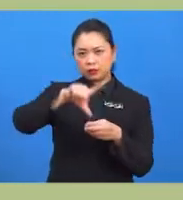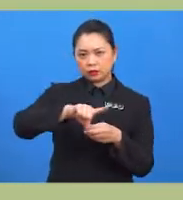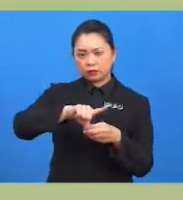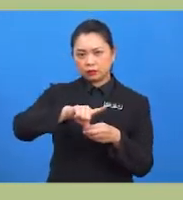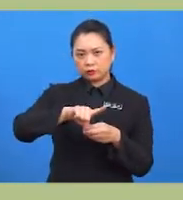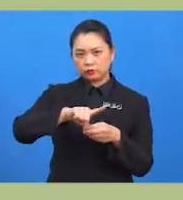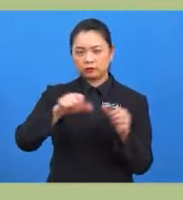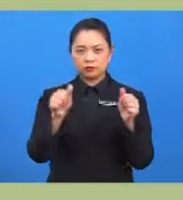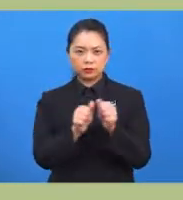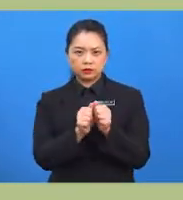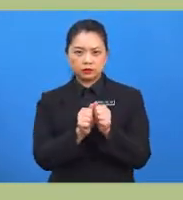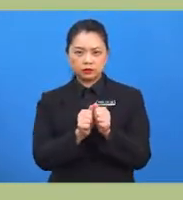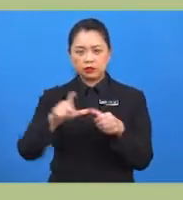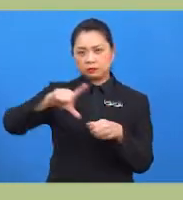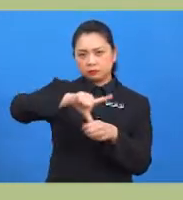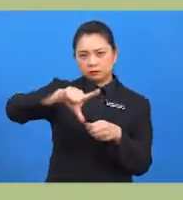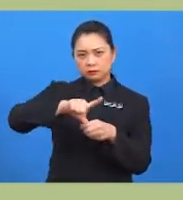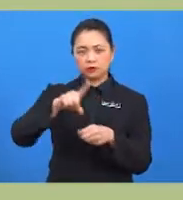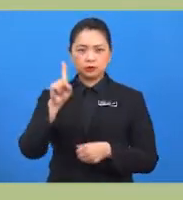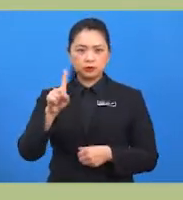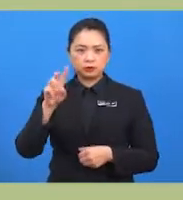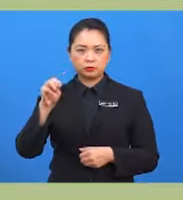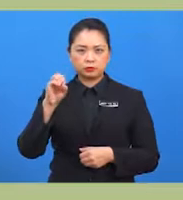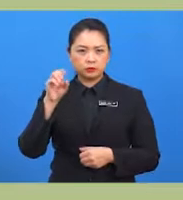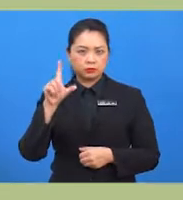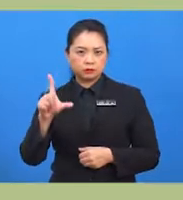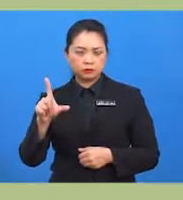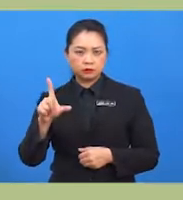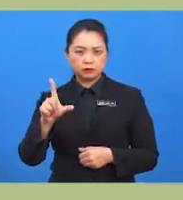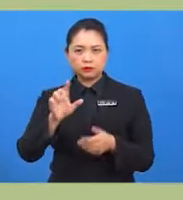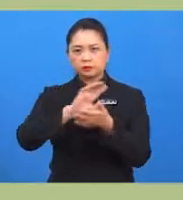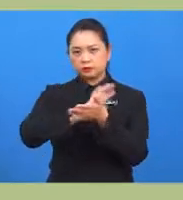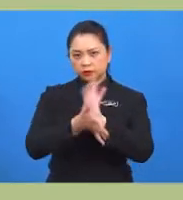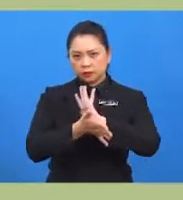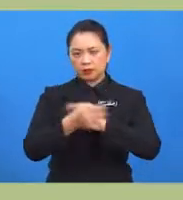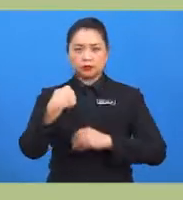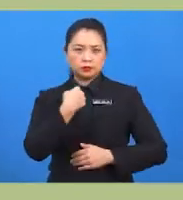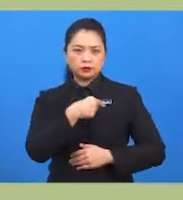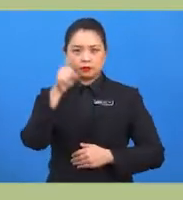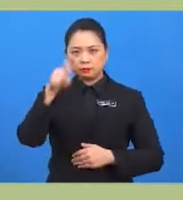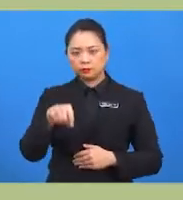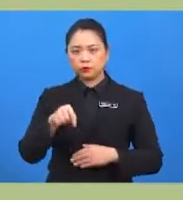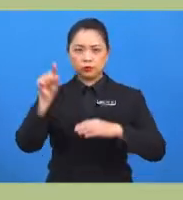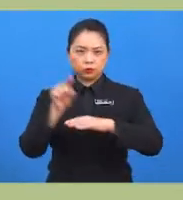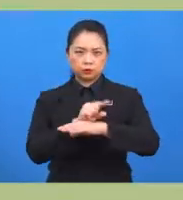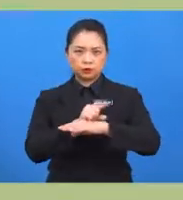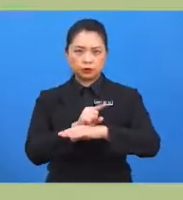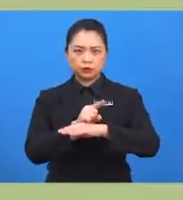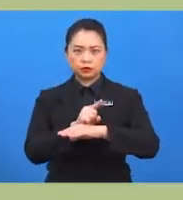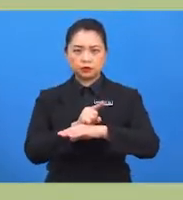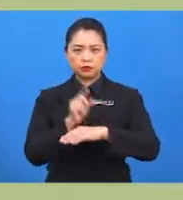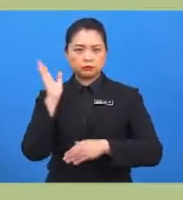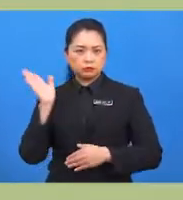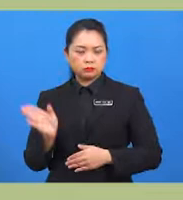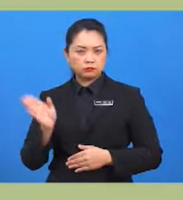kepekatan satu Mal pedas himitepa do make kita perlu menggunakan 106